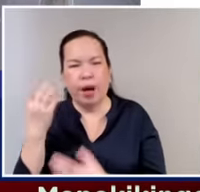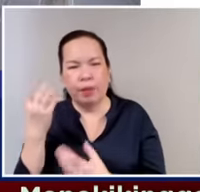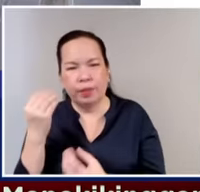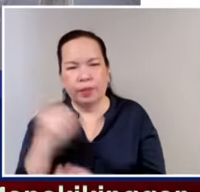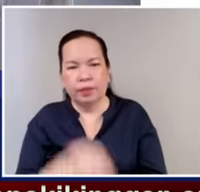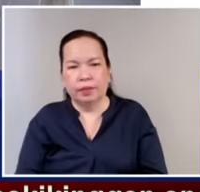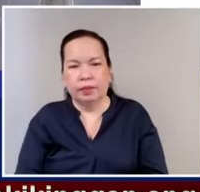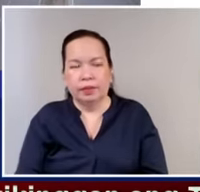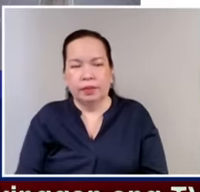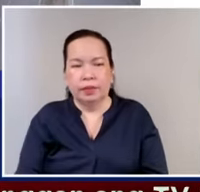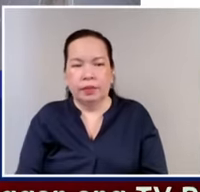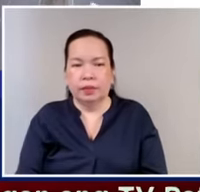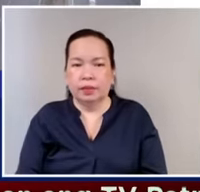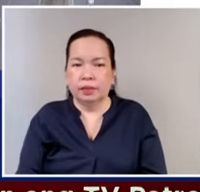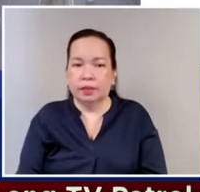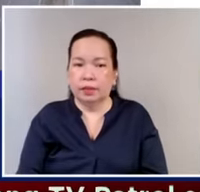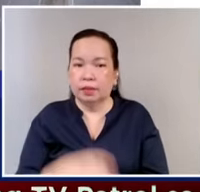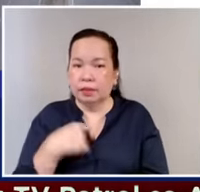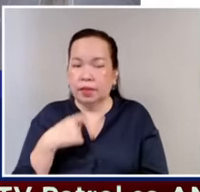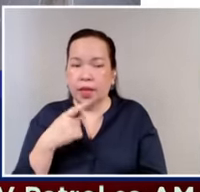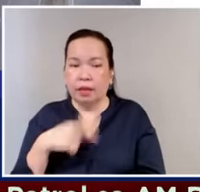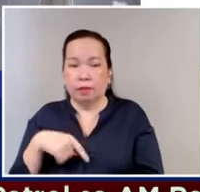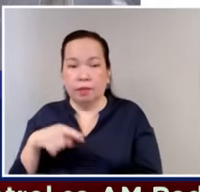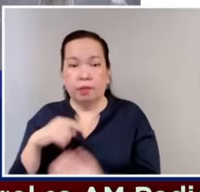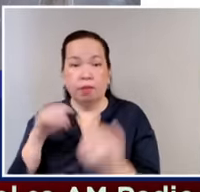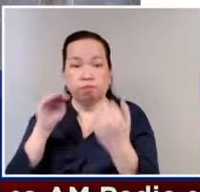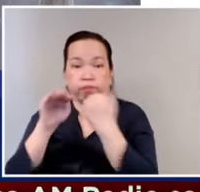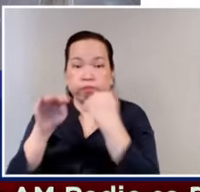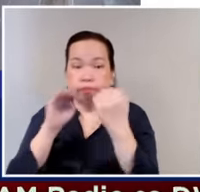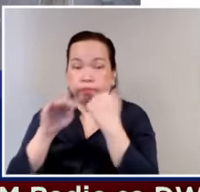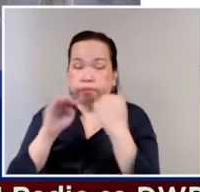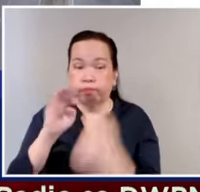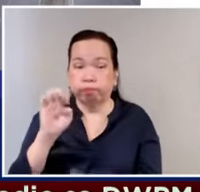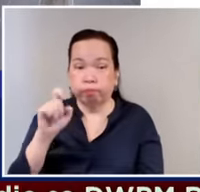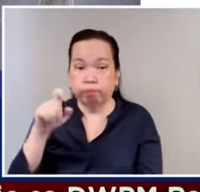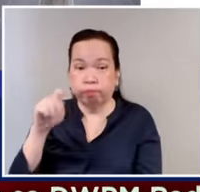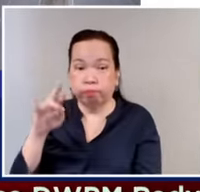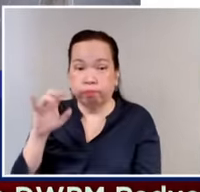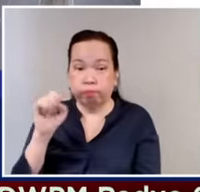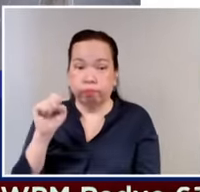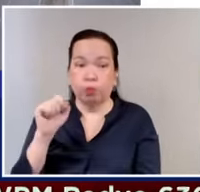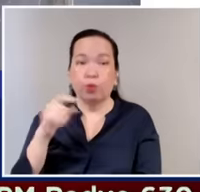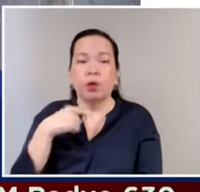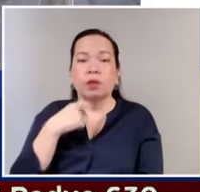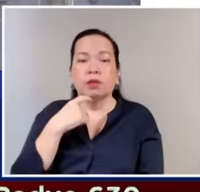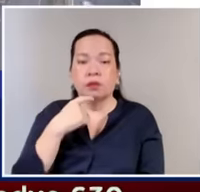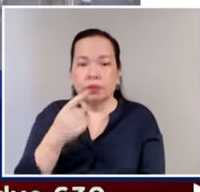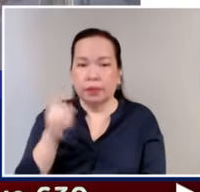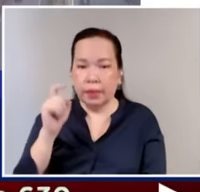mga expressway operators are mandated to continue yung kanilang